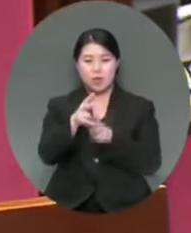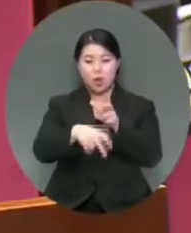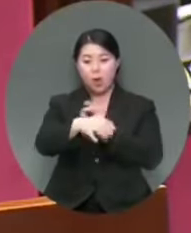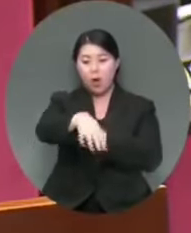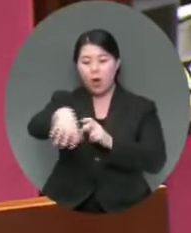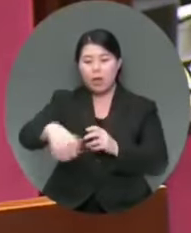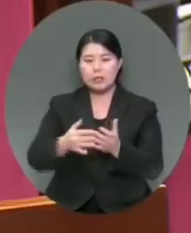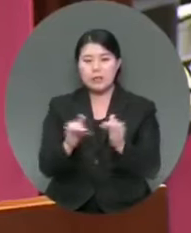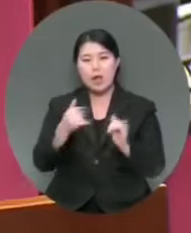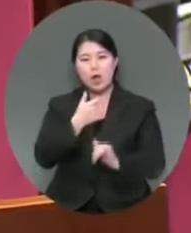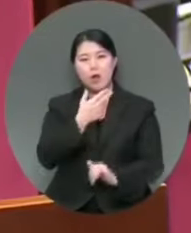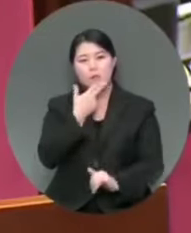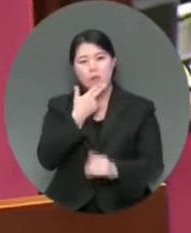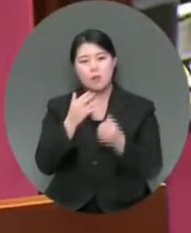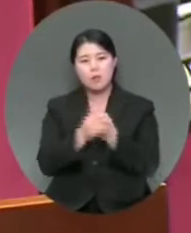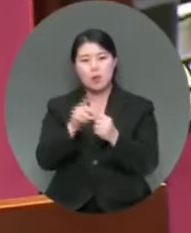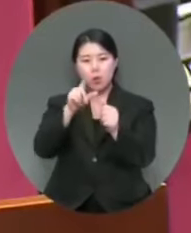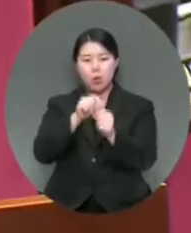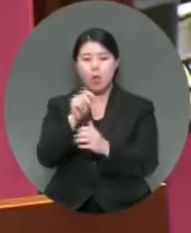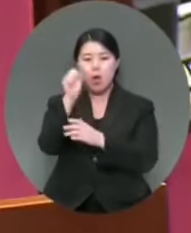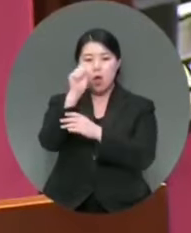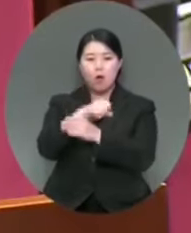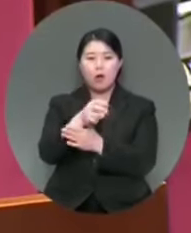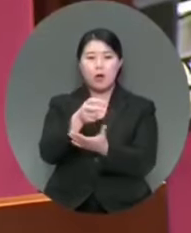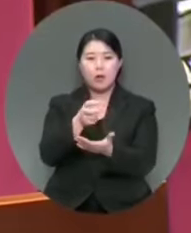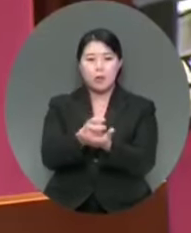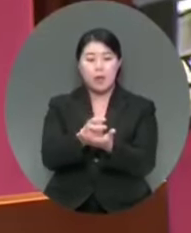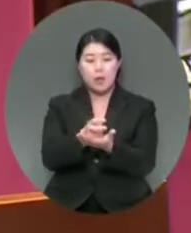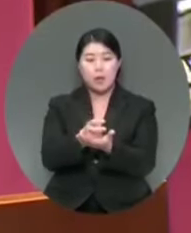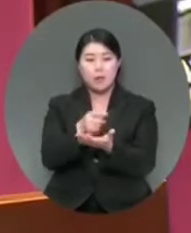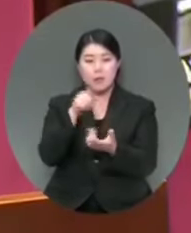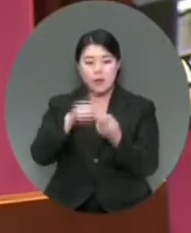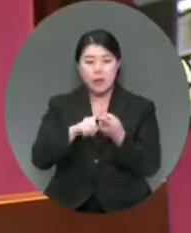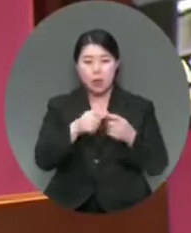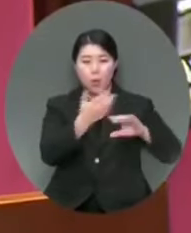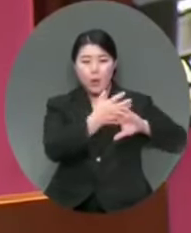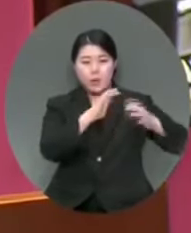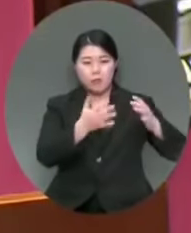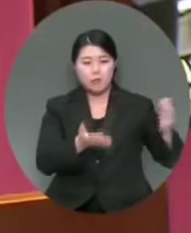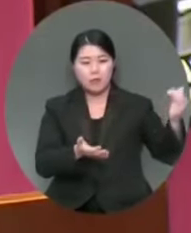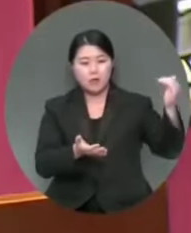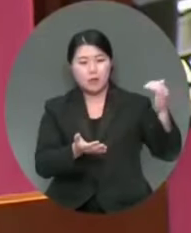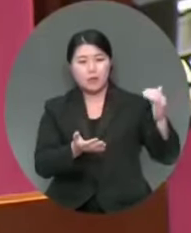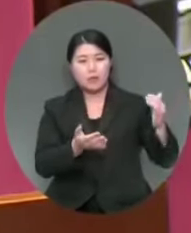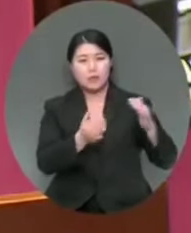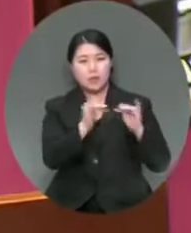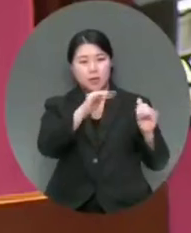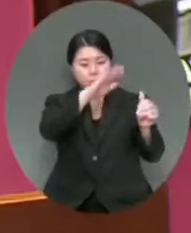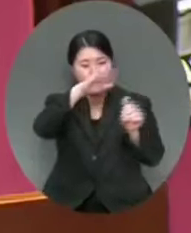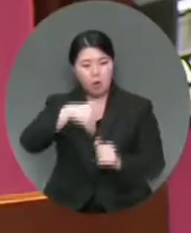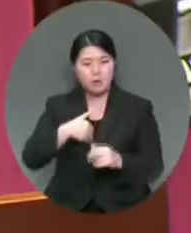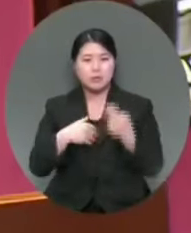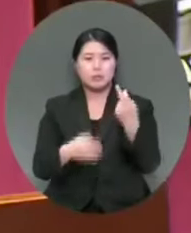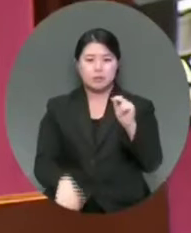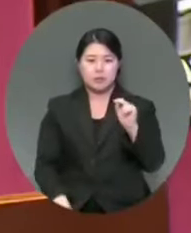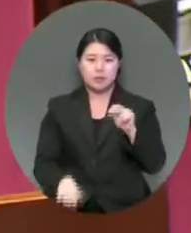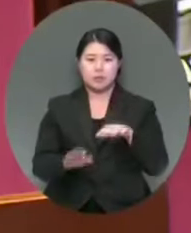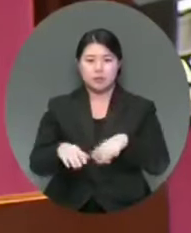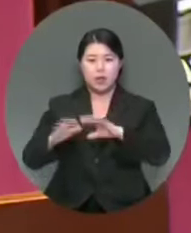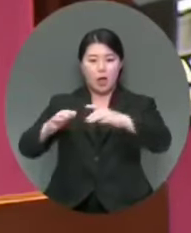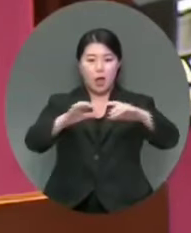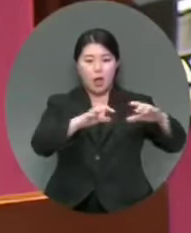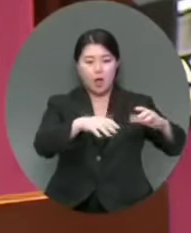인력난을 이유로 고용 허가제로 들어오는 외국 인력을 12만 명으로 확대하고 현재